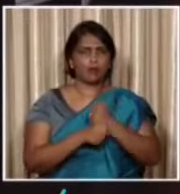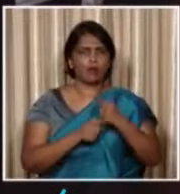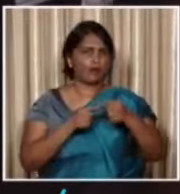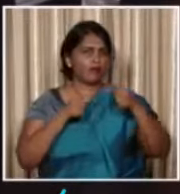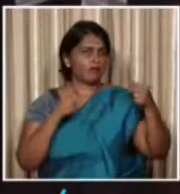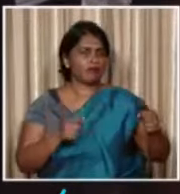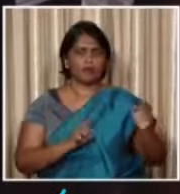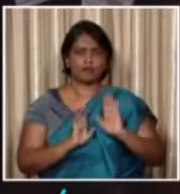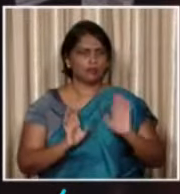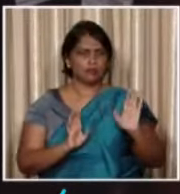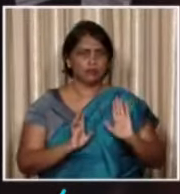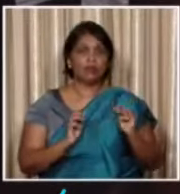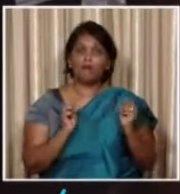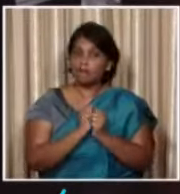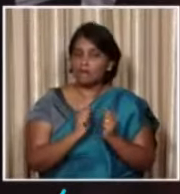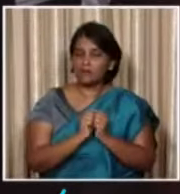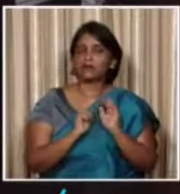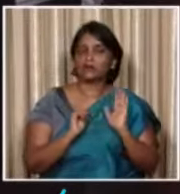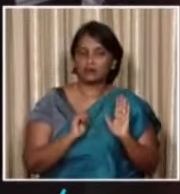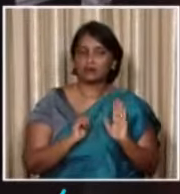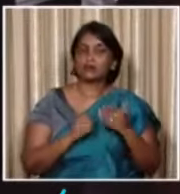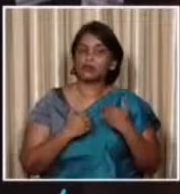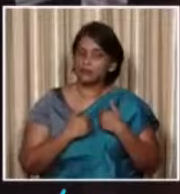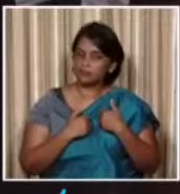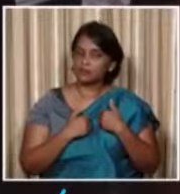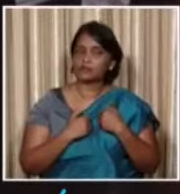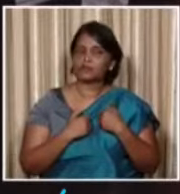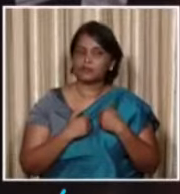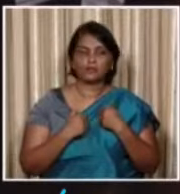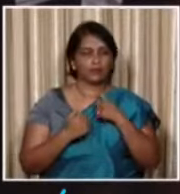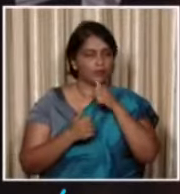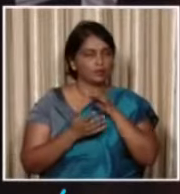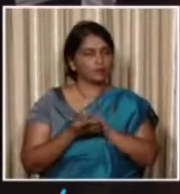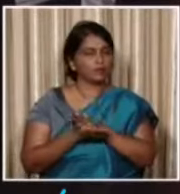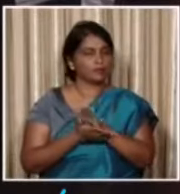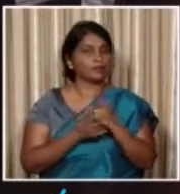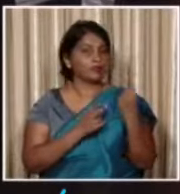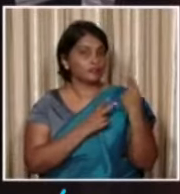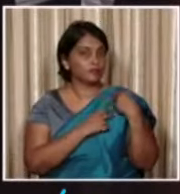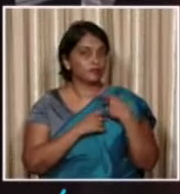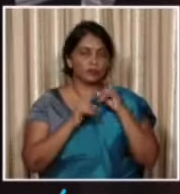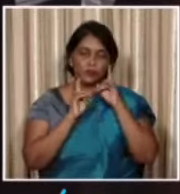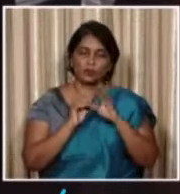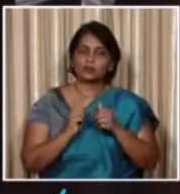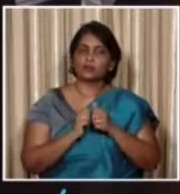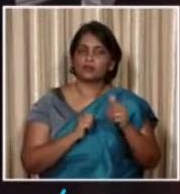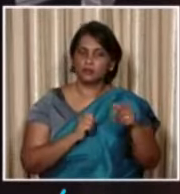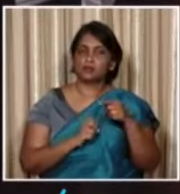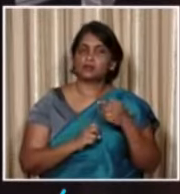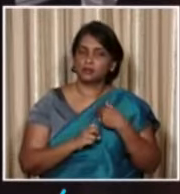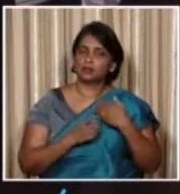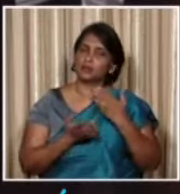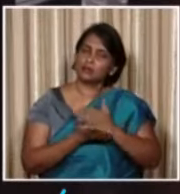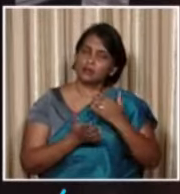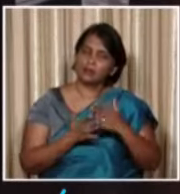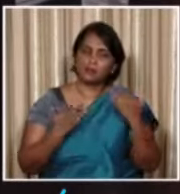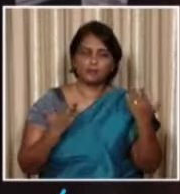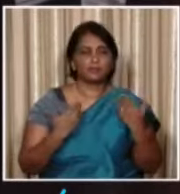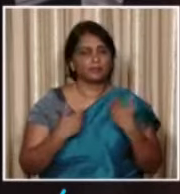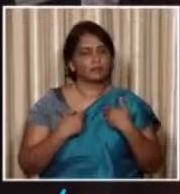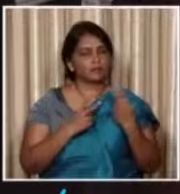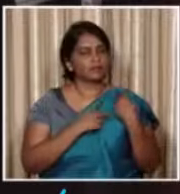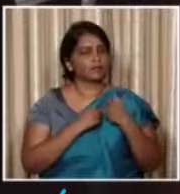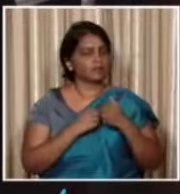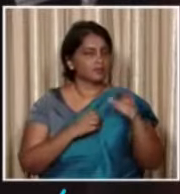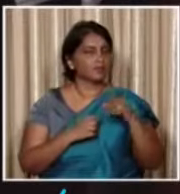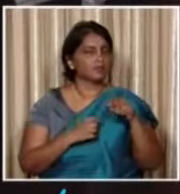දෙන නෙවෙයි අවශ්‍ය වෙන්නේ වැඩේ කරන එක ඒ නිසා මම බොහොම පැහැදිලිව කියනවා අපිට පැවරිච්ච වගකීම අපි ඉටු කරනවා අභියෝග මැද හරි අපි ඒ වගකීම